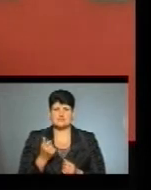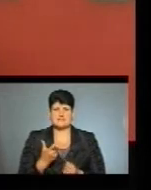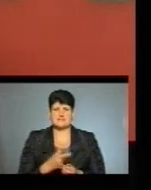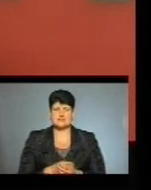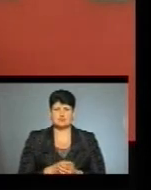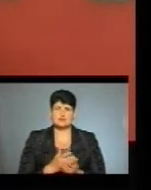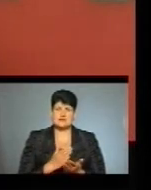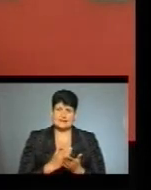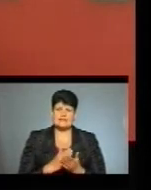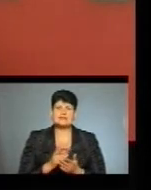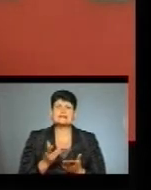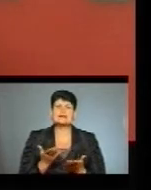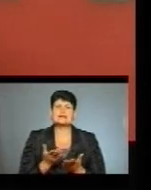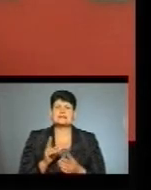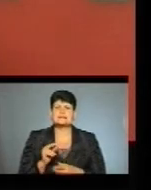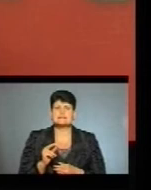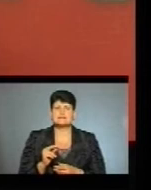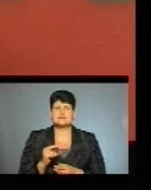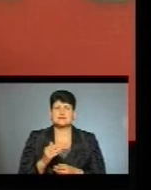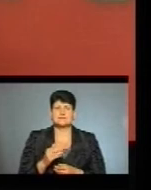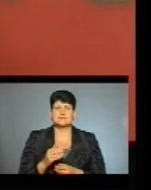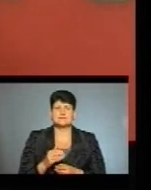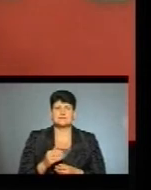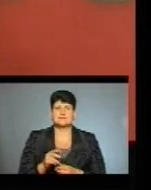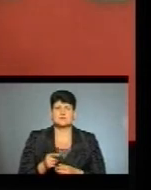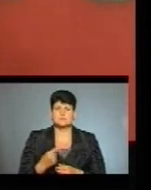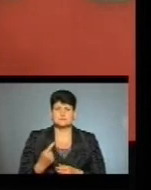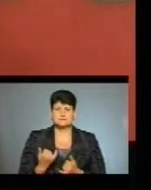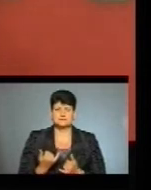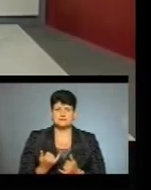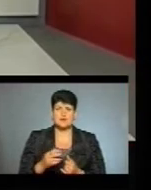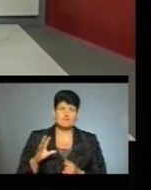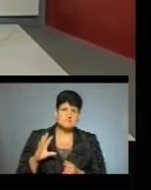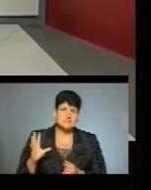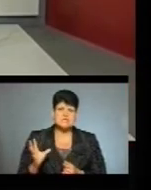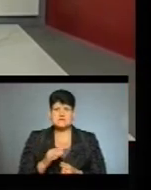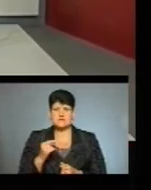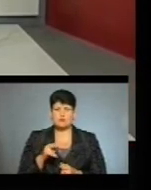чи є які цифри на Тернопільщині станом на зараз? Ну, в цілому по Україні